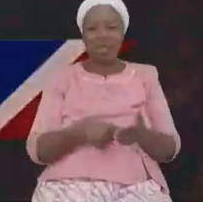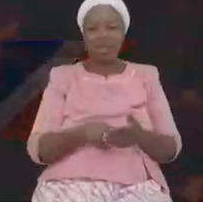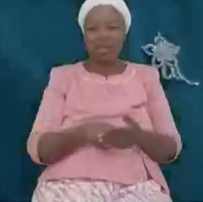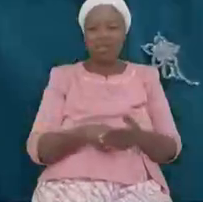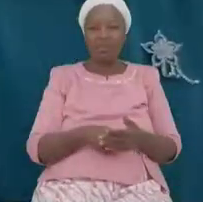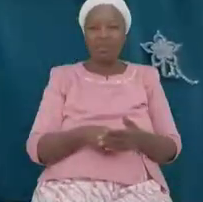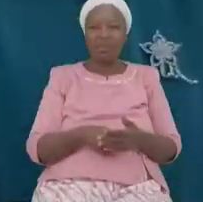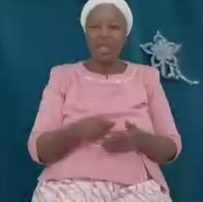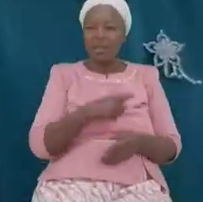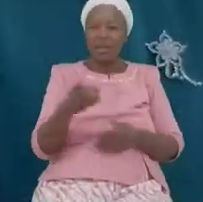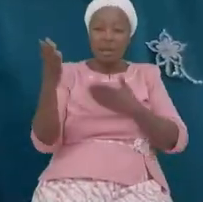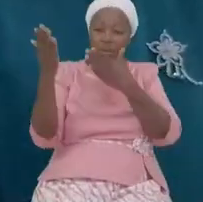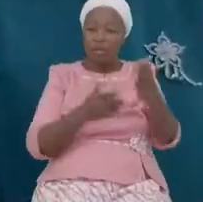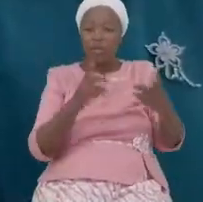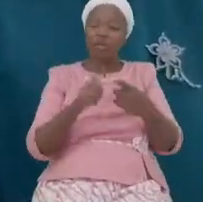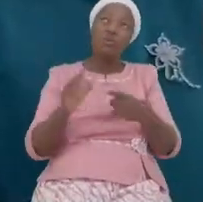amena